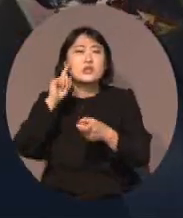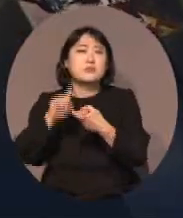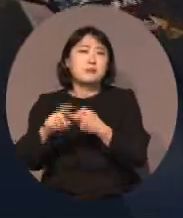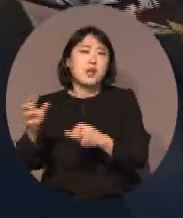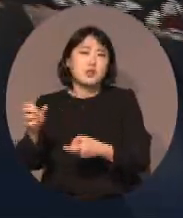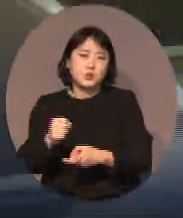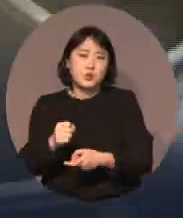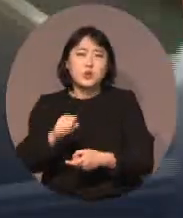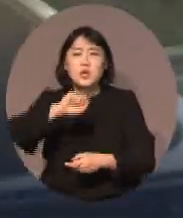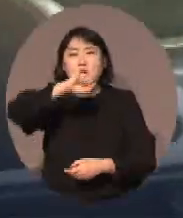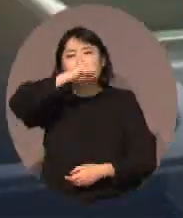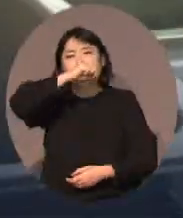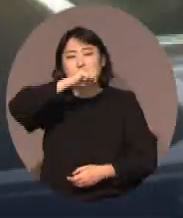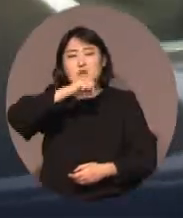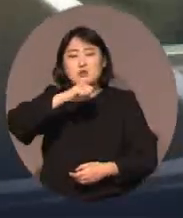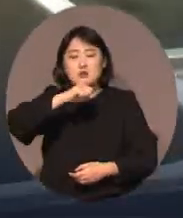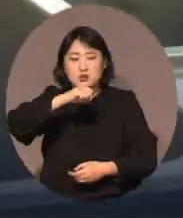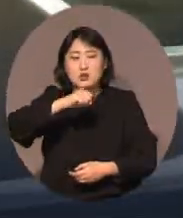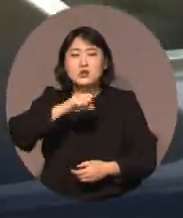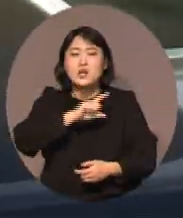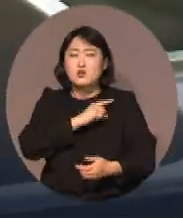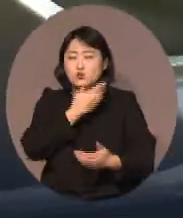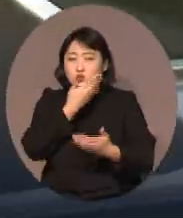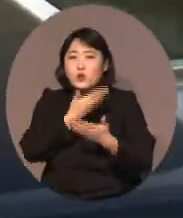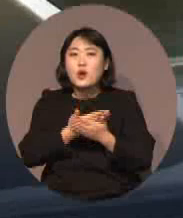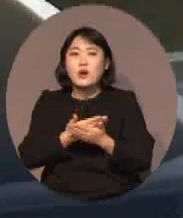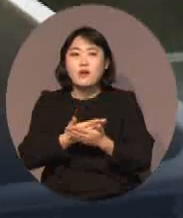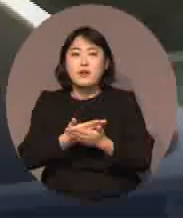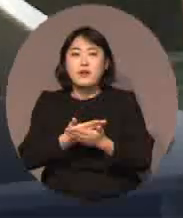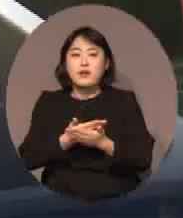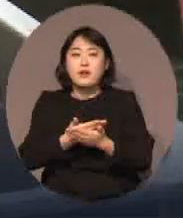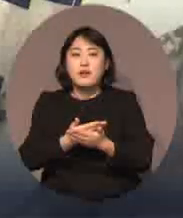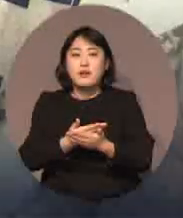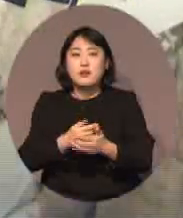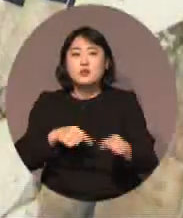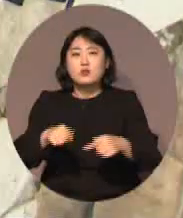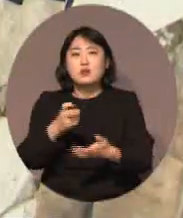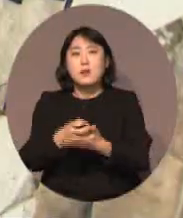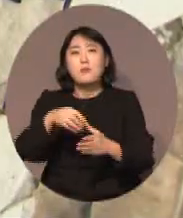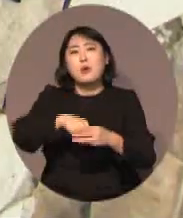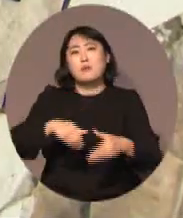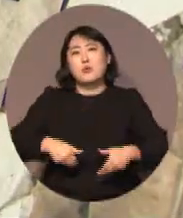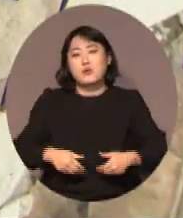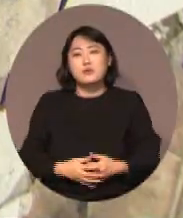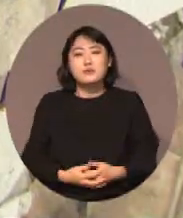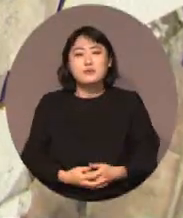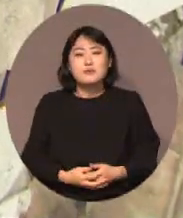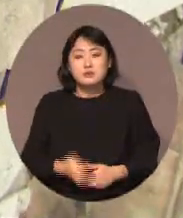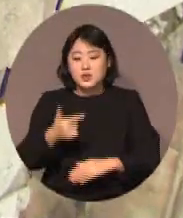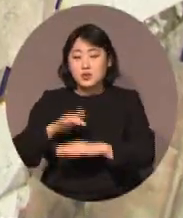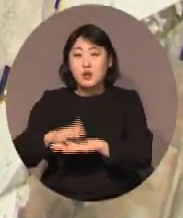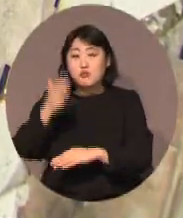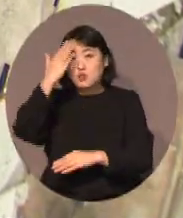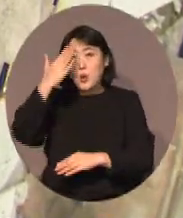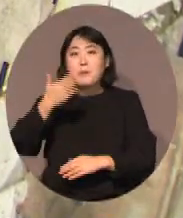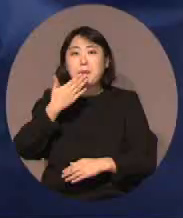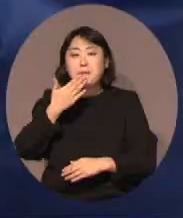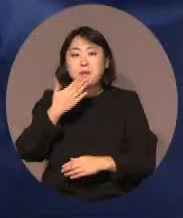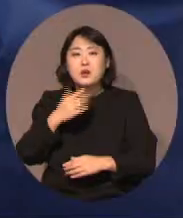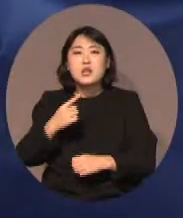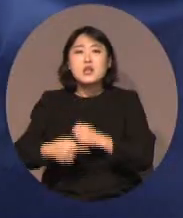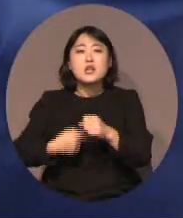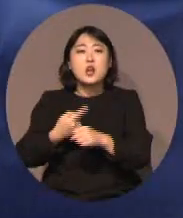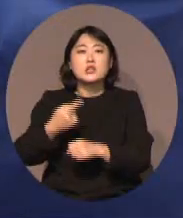갖고 그 예산 편성의 우선순위 의지를 반영할 필요가 있다. 대전에서 무료 급식을 이용하는 노인은